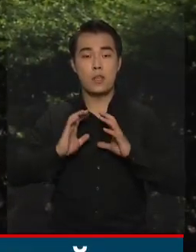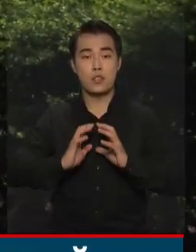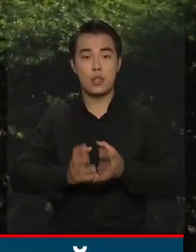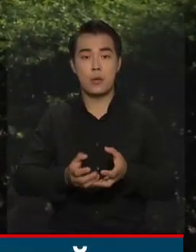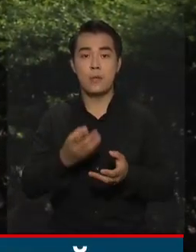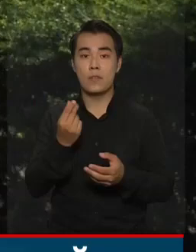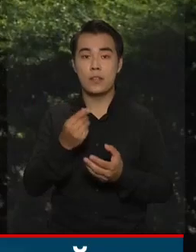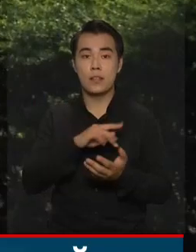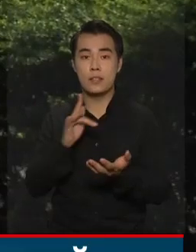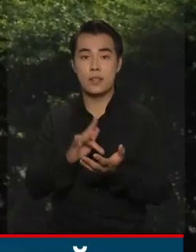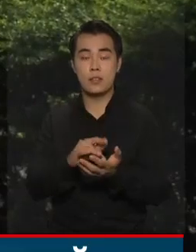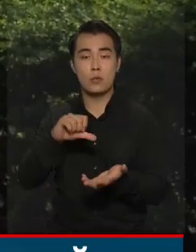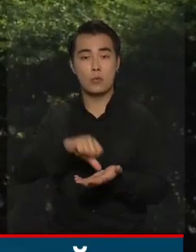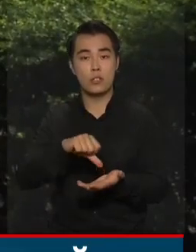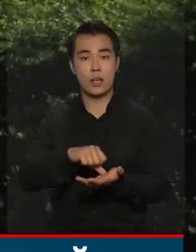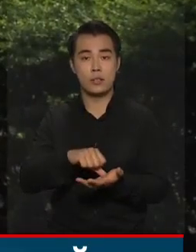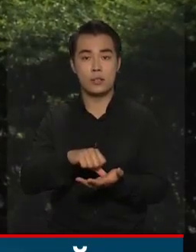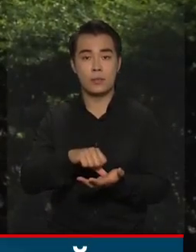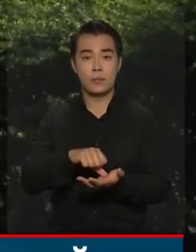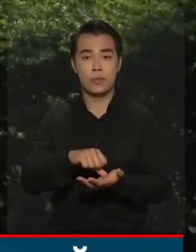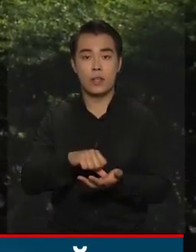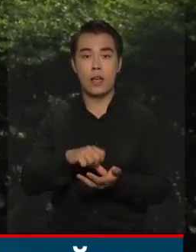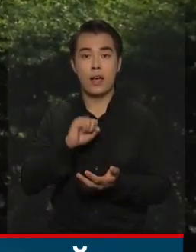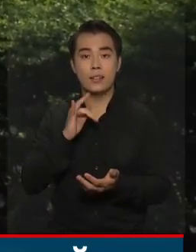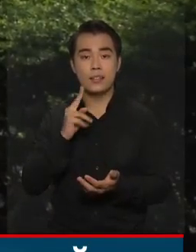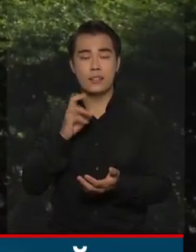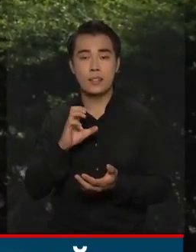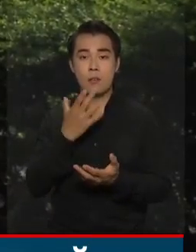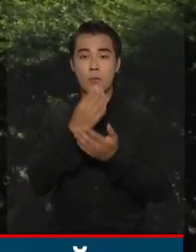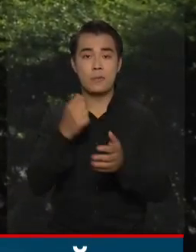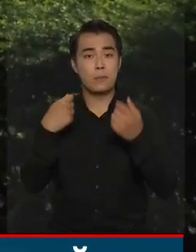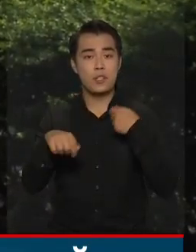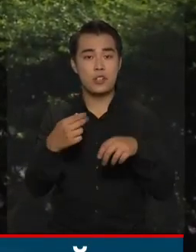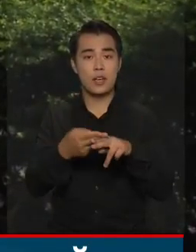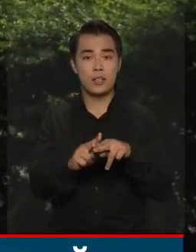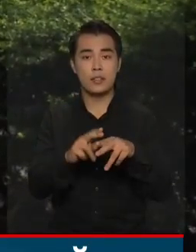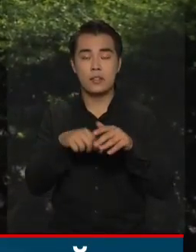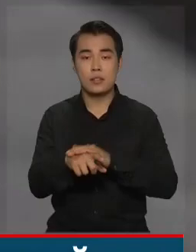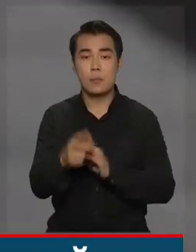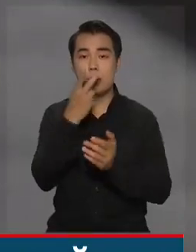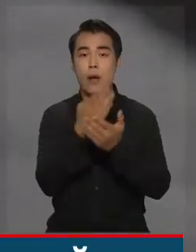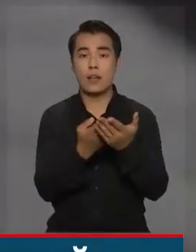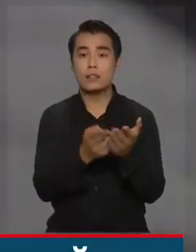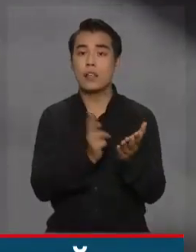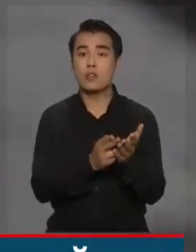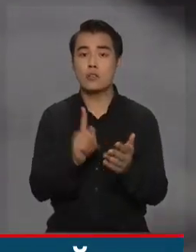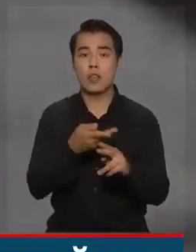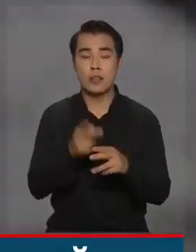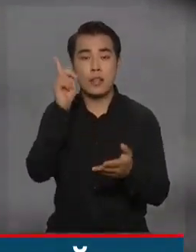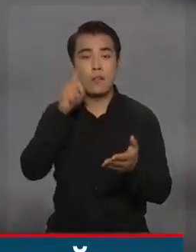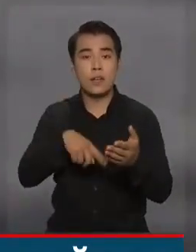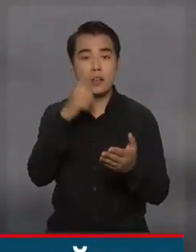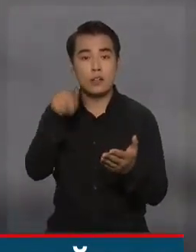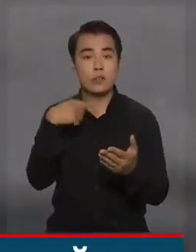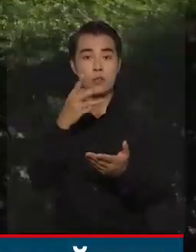международном финансовом центре, участие на AX в нашей бирже. Это все-таки как все это показатель как раз-таки доверия. В первую